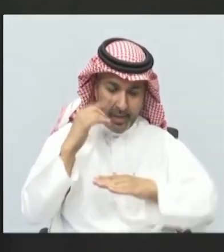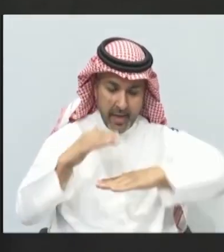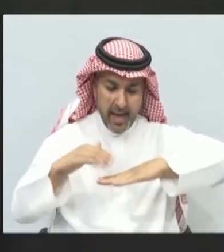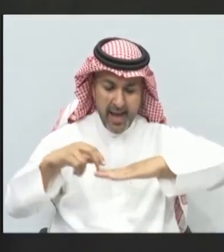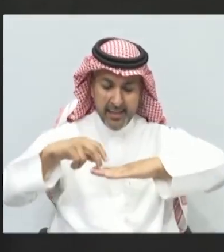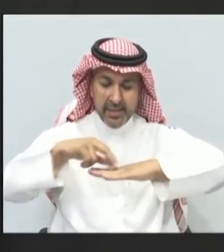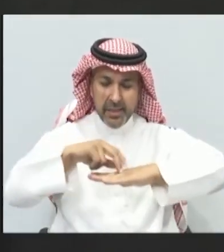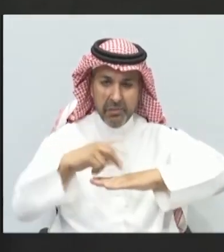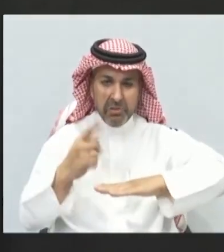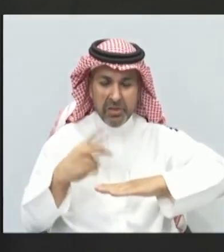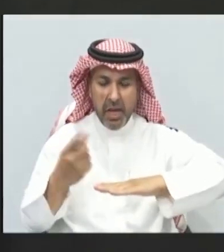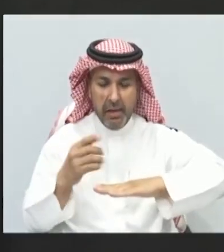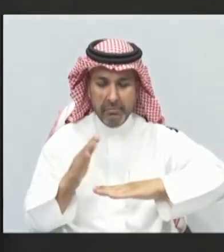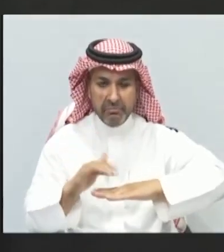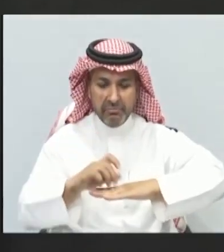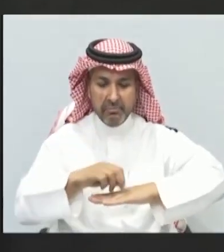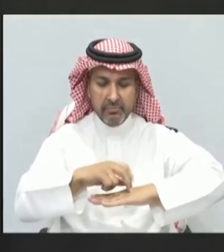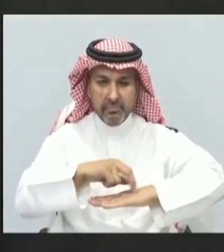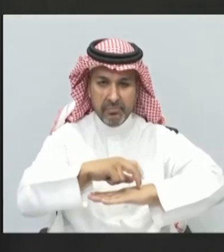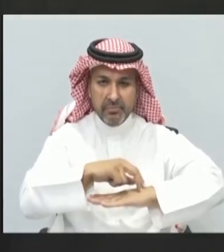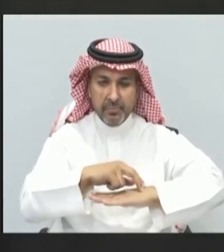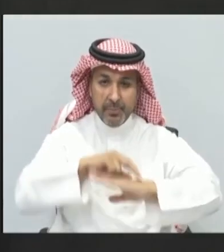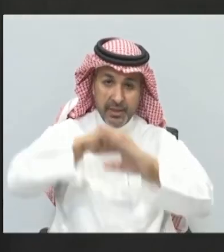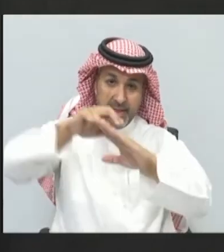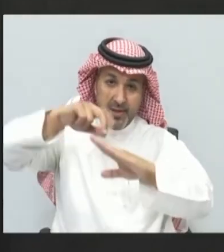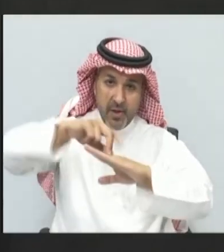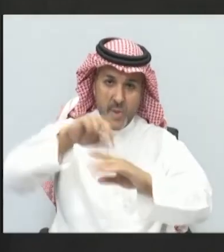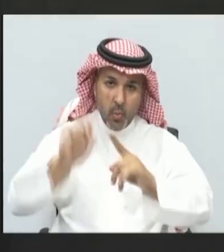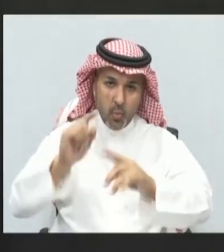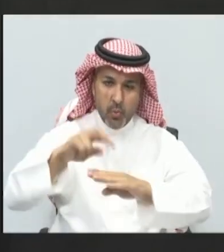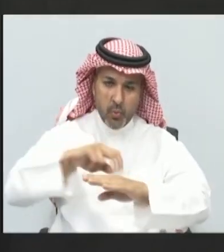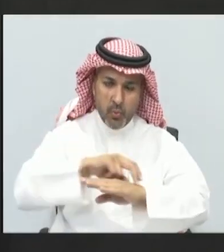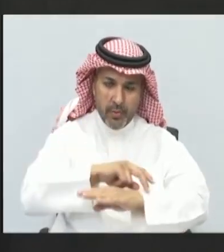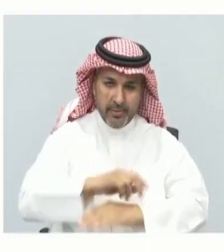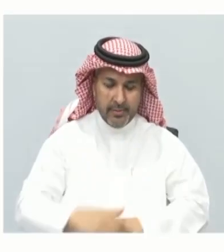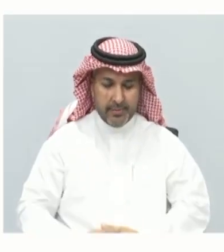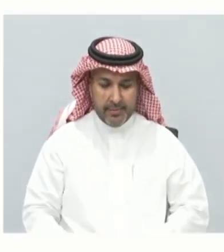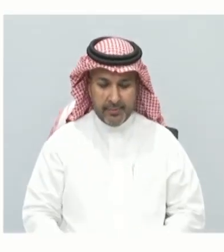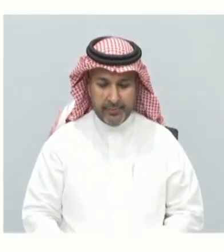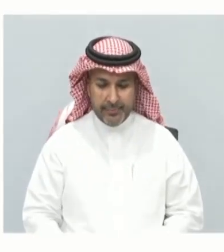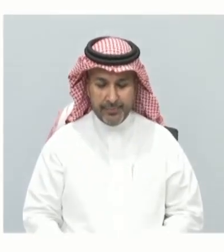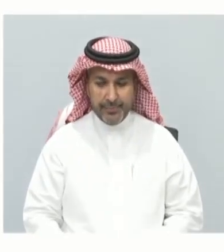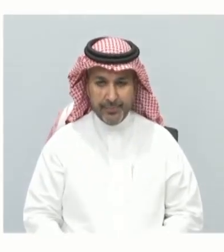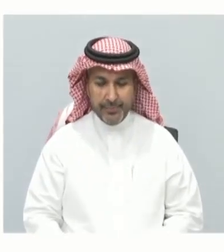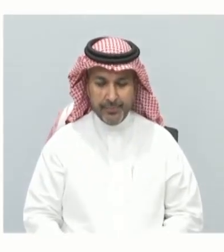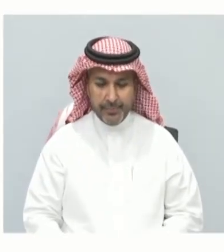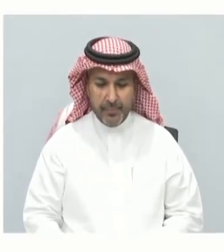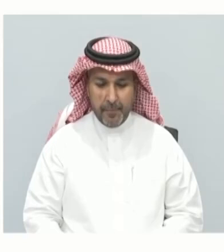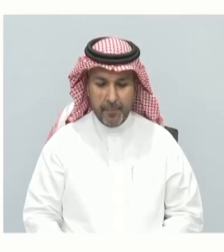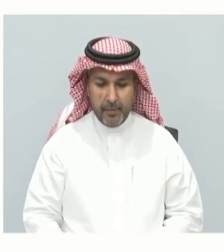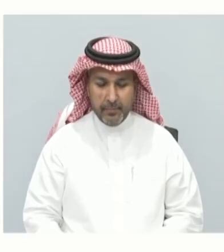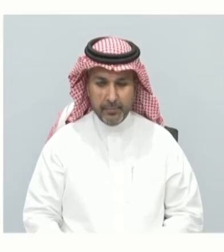بالنتائج قبل ظهورها هذا ما نسميه استقصاء التجربه اذا هذا عندي اللي هو رسم رسمنا ايضا